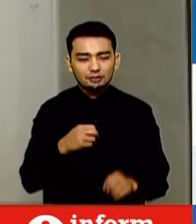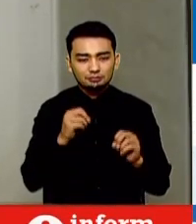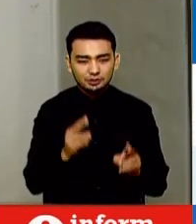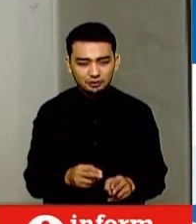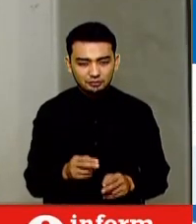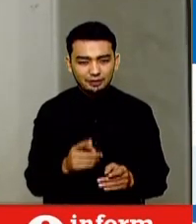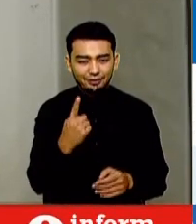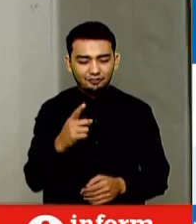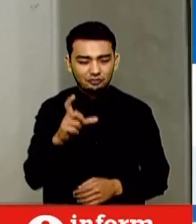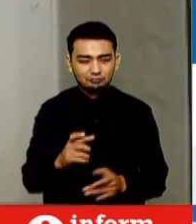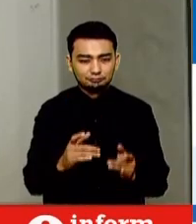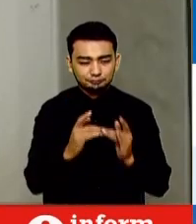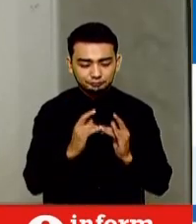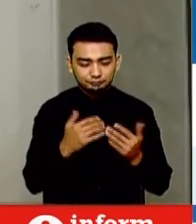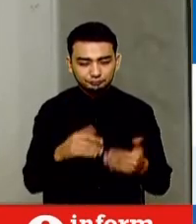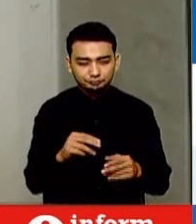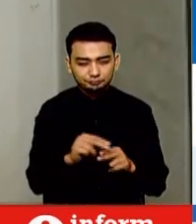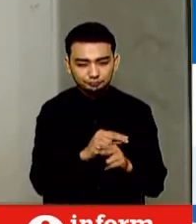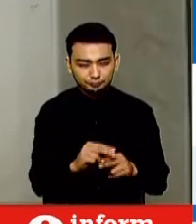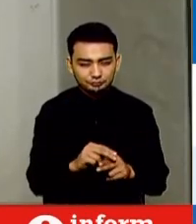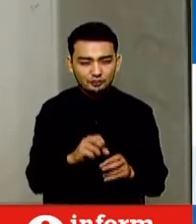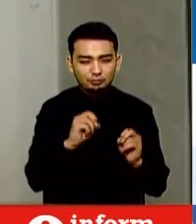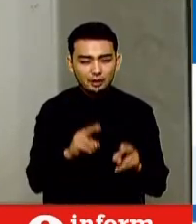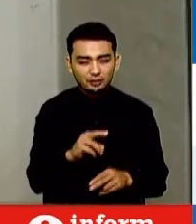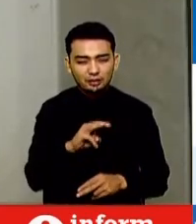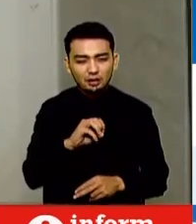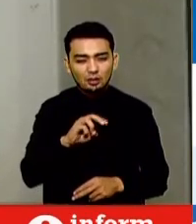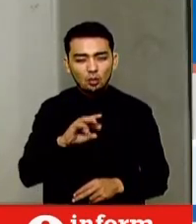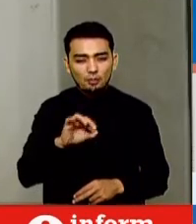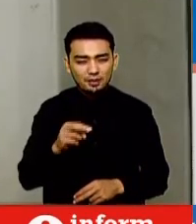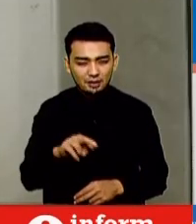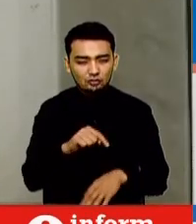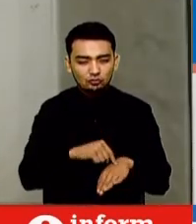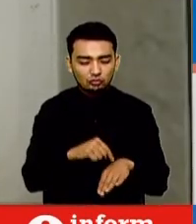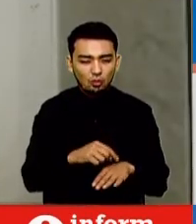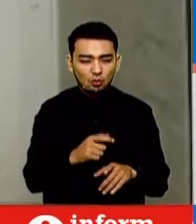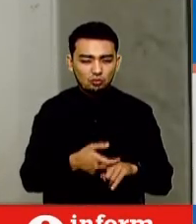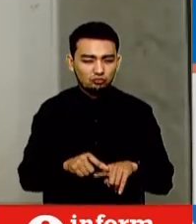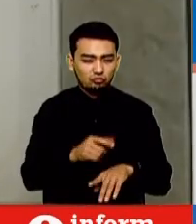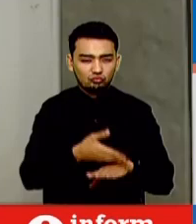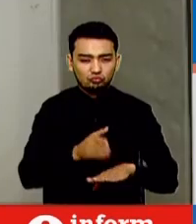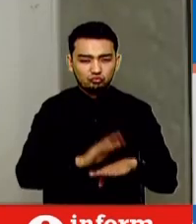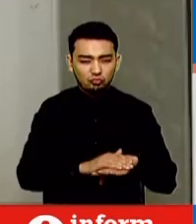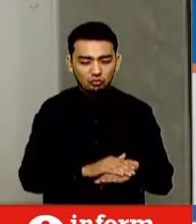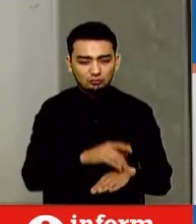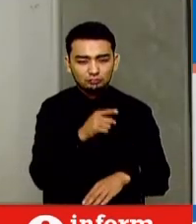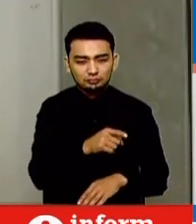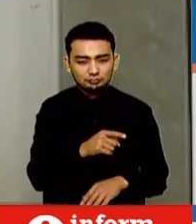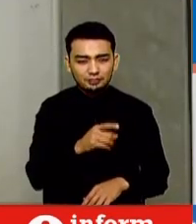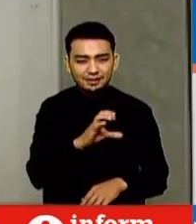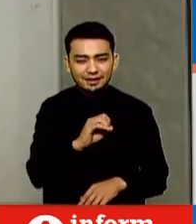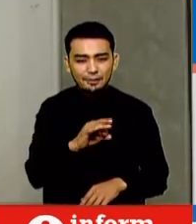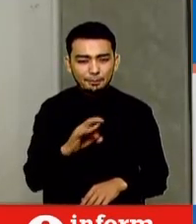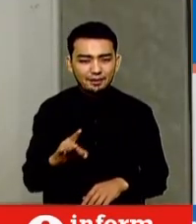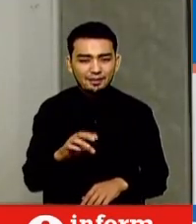и получает лечение в отделении реанимации интенсивной терапии. Состояние пациента очень тяжелое. Он находится с диагнозом сибирской